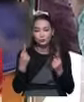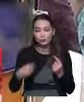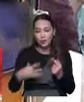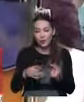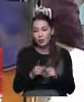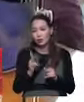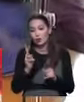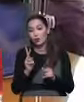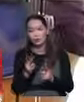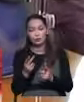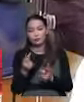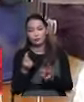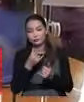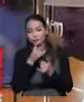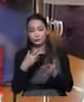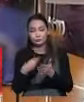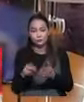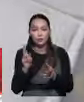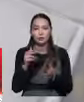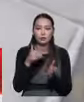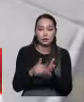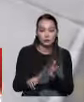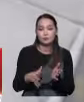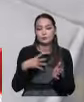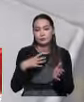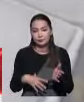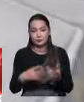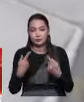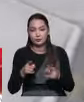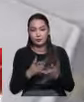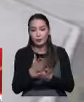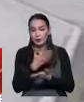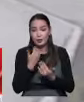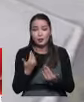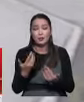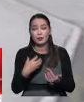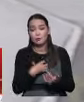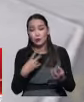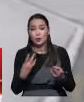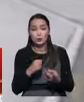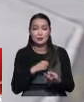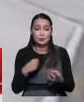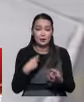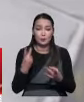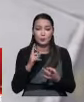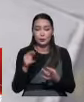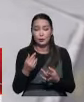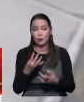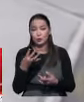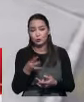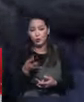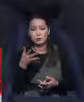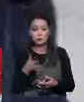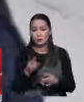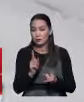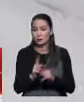жағдайымыз жетсе, екіншісінен бас тартуымызға тура келеді дейді. Қаз немерелерімізге, өзімізге барып алсақ, бір 4-5 мыңның өзі жетпейді